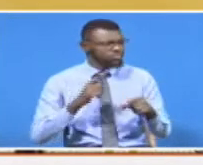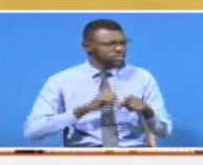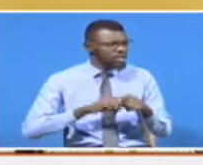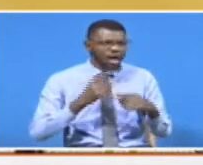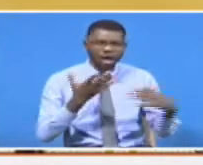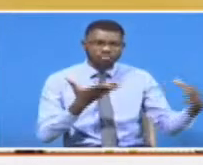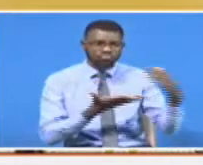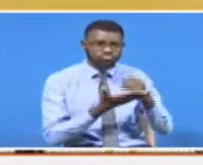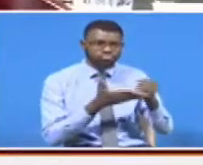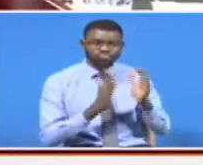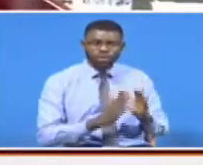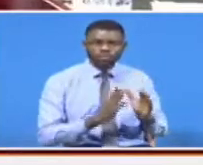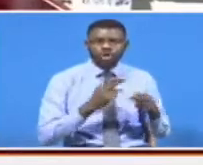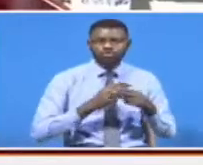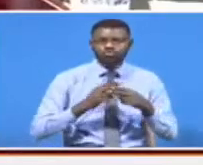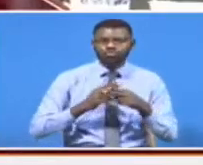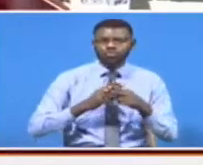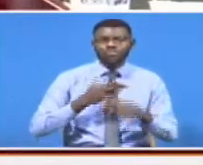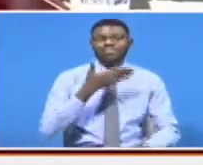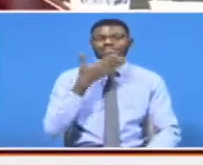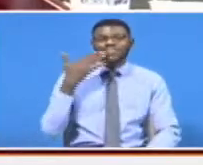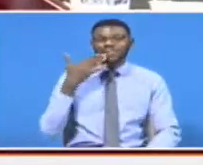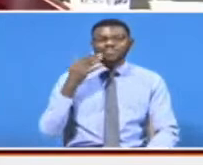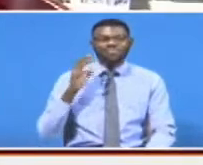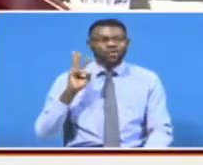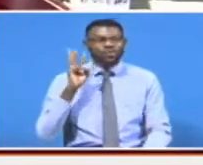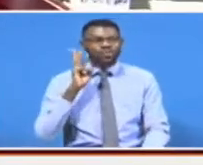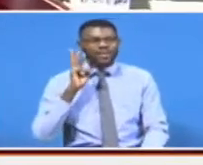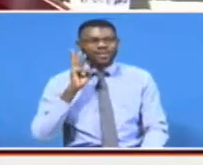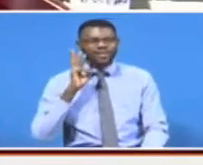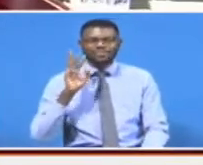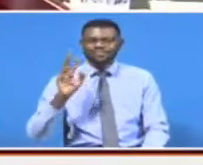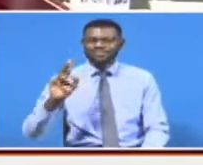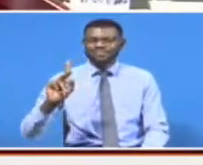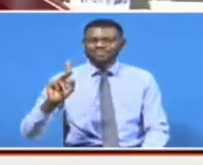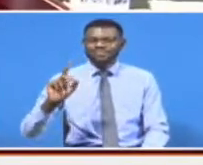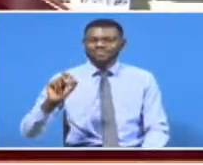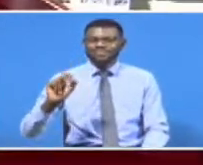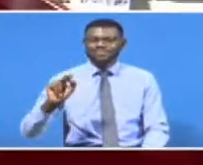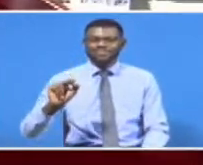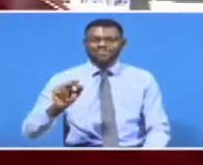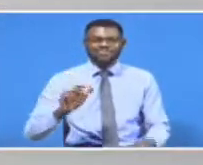in office, the better. Willy Lusige, KTN News.